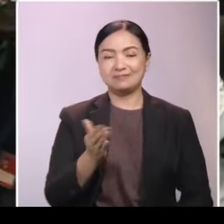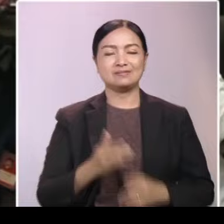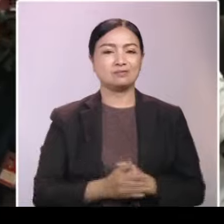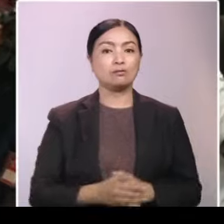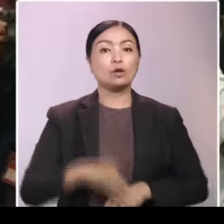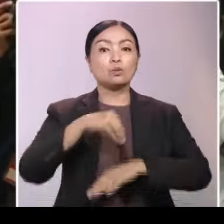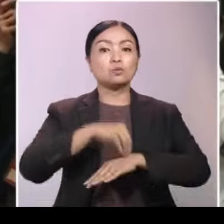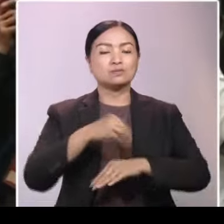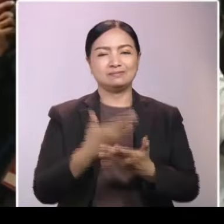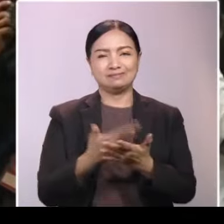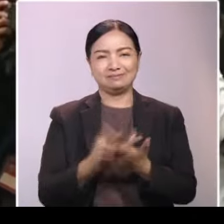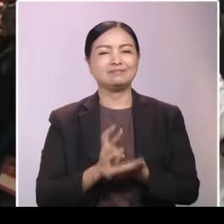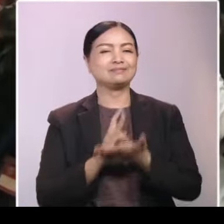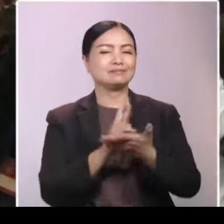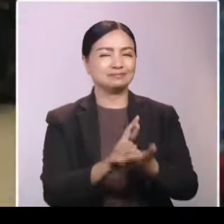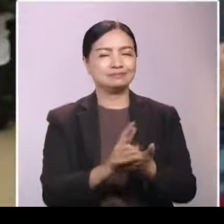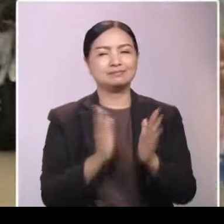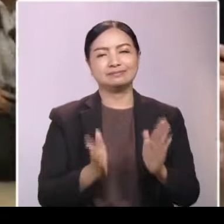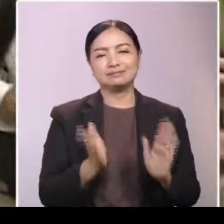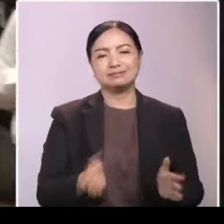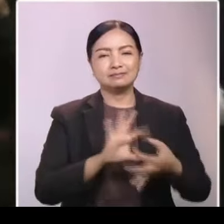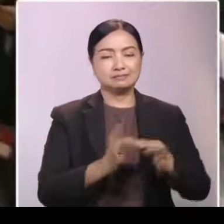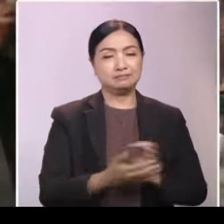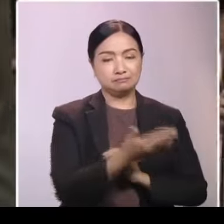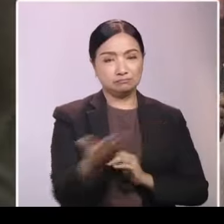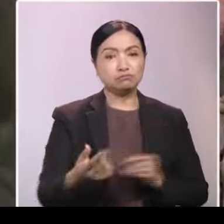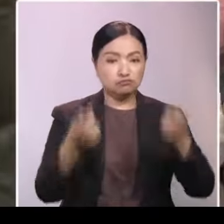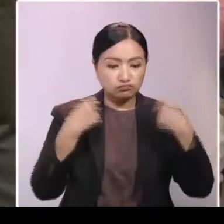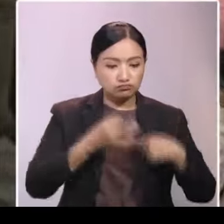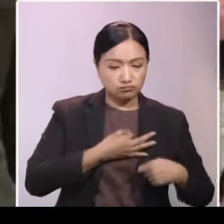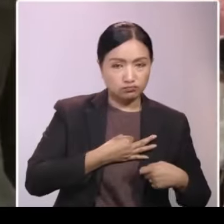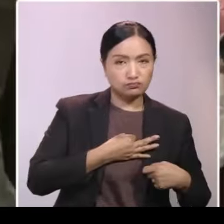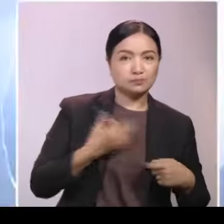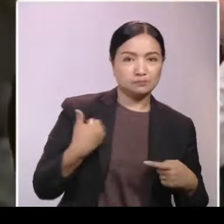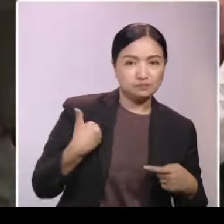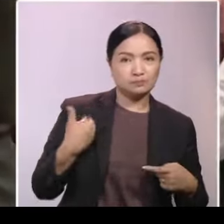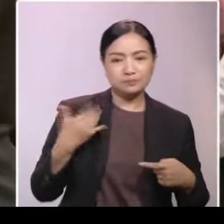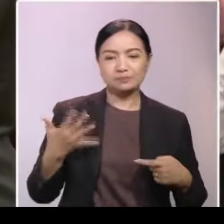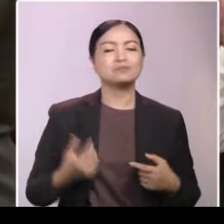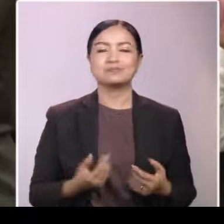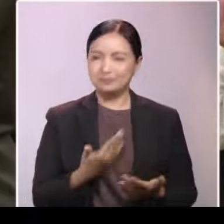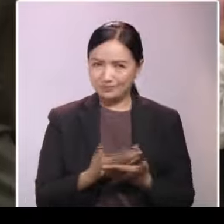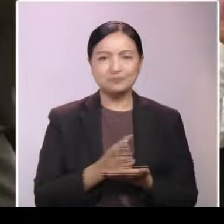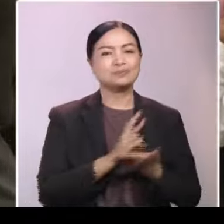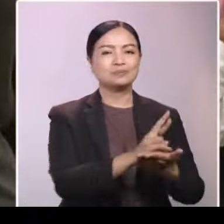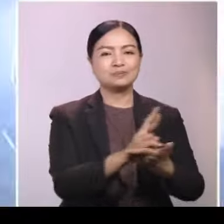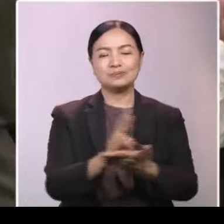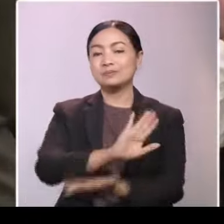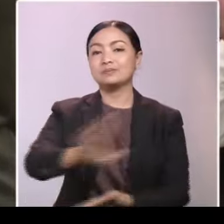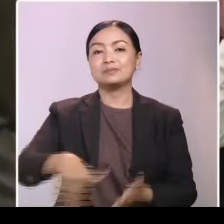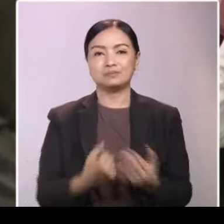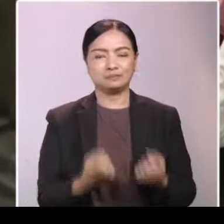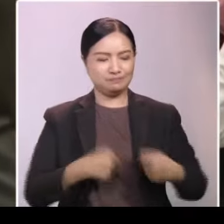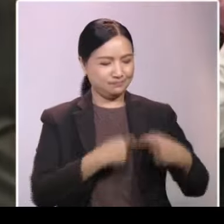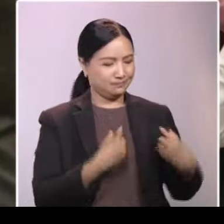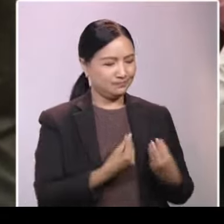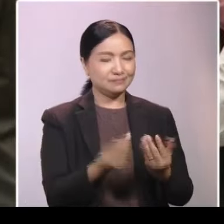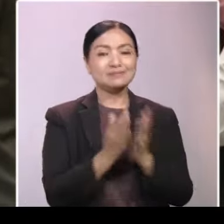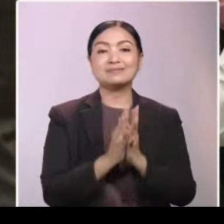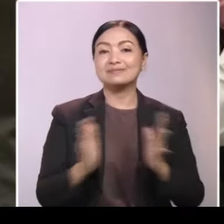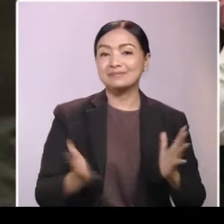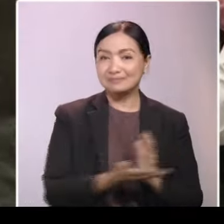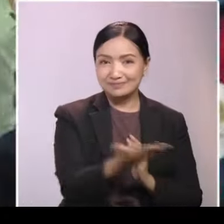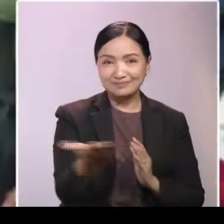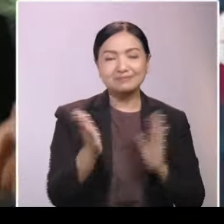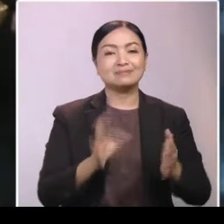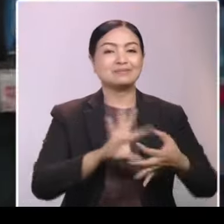กประวิตรได้มอบเงินรางวัลให้กับนักกีฬาทุกคนนะครับทั้งที่ได้เหรียญและไม่ได้เหรียญเพื่อเป็นขวัญกำลังใจพร้อมกล่าวขอบคุณนักกีฬาทุกคนที่ทำให้คนไท